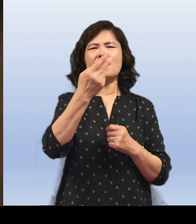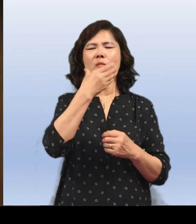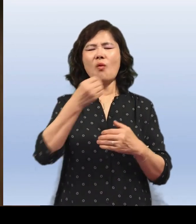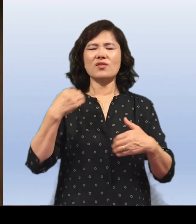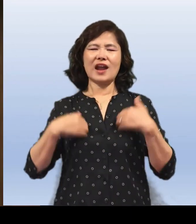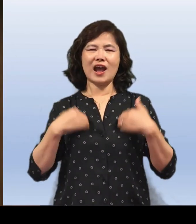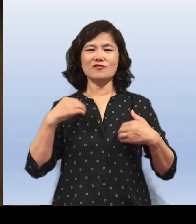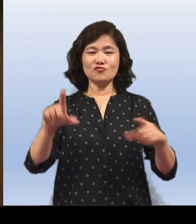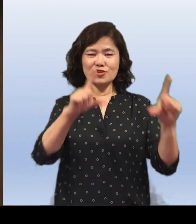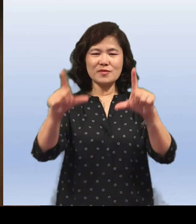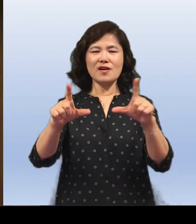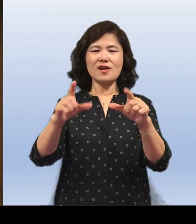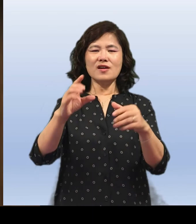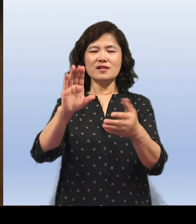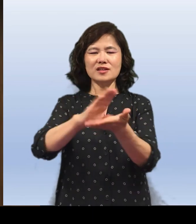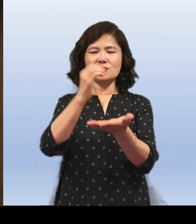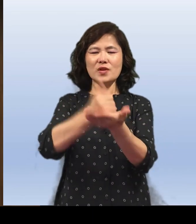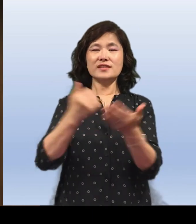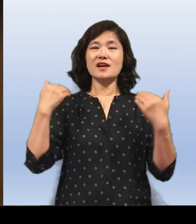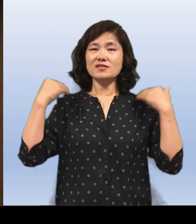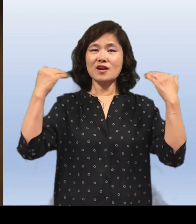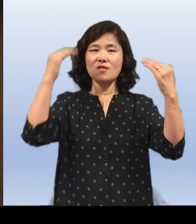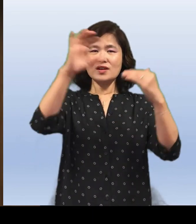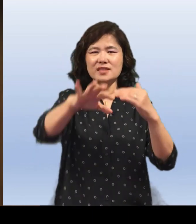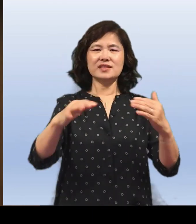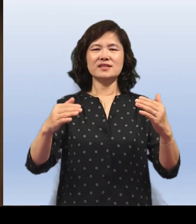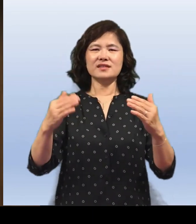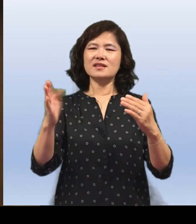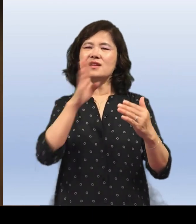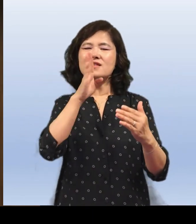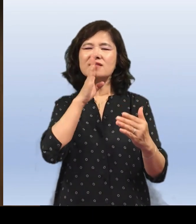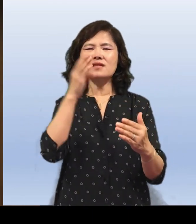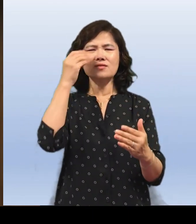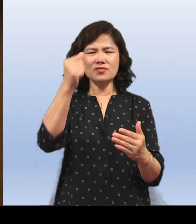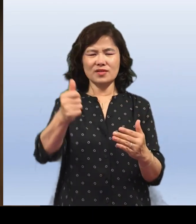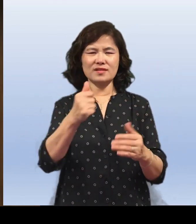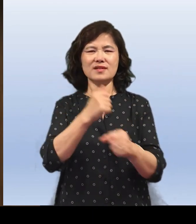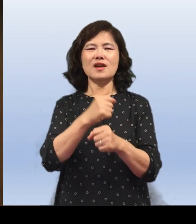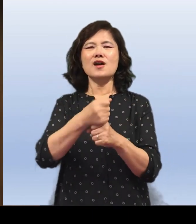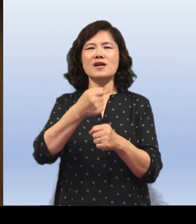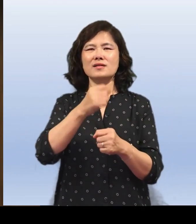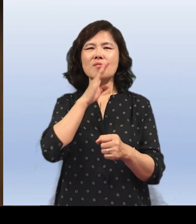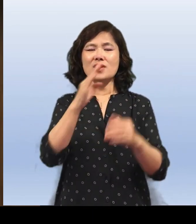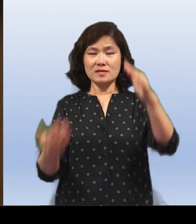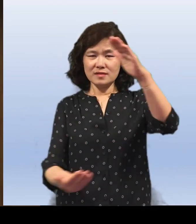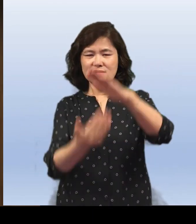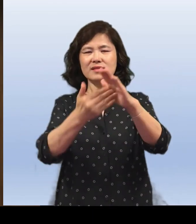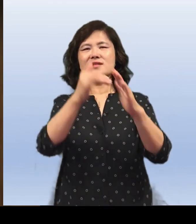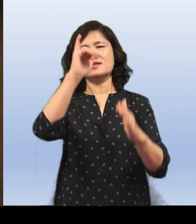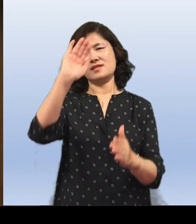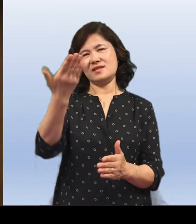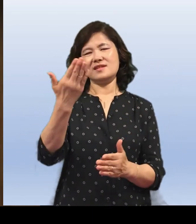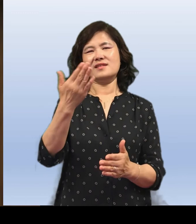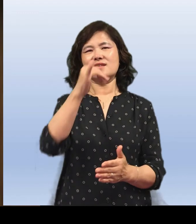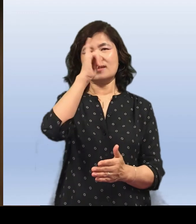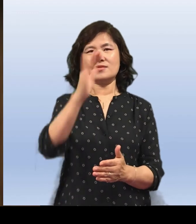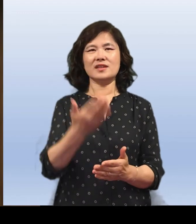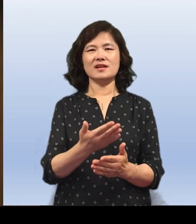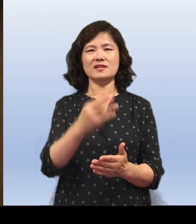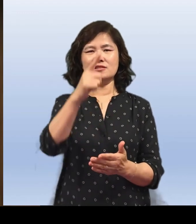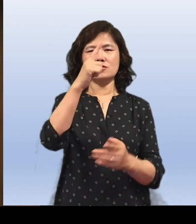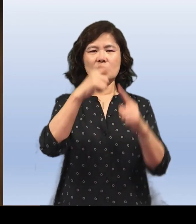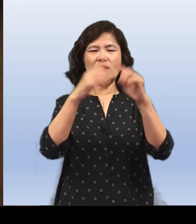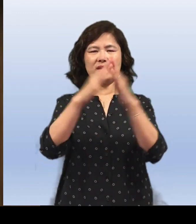누리며 그리스도의 장성한 분량까지 자라가는 성숙함이 있었던 교회였습니다. 바로 그 교회는